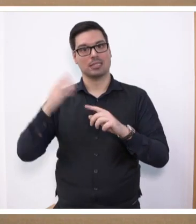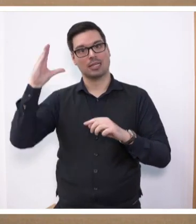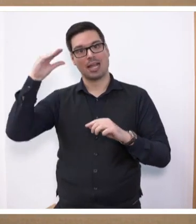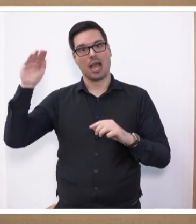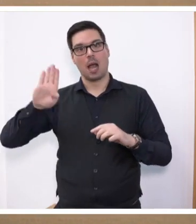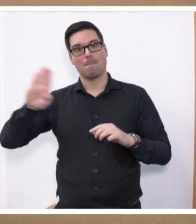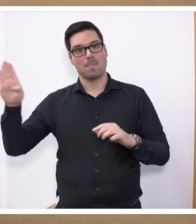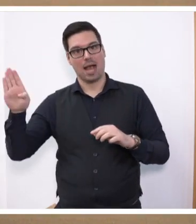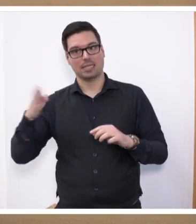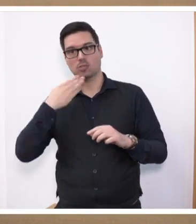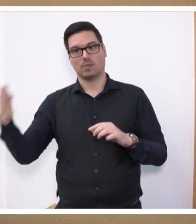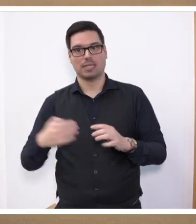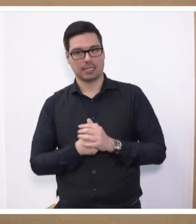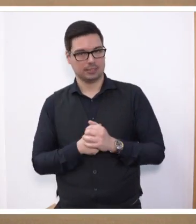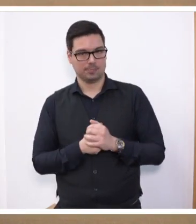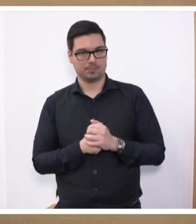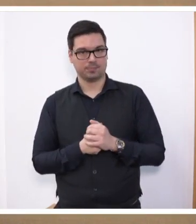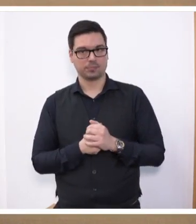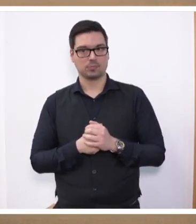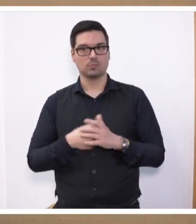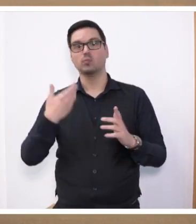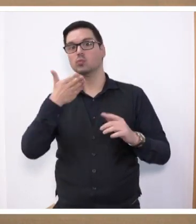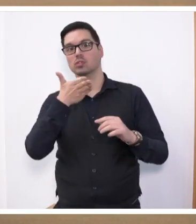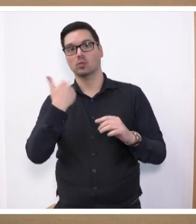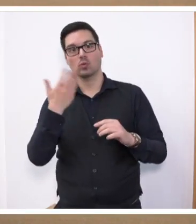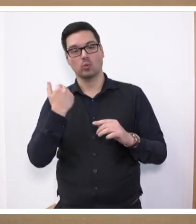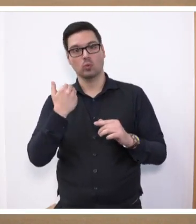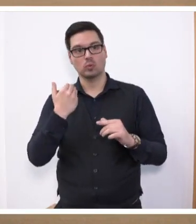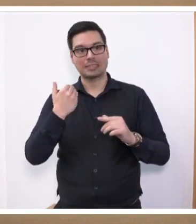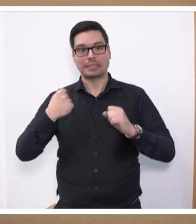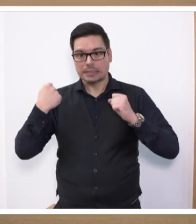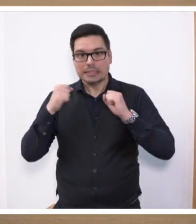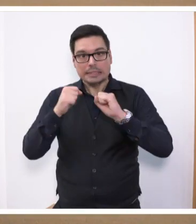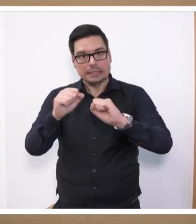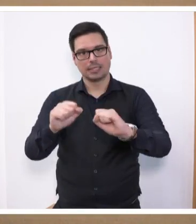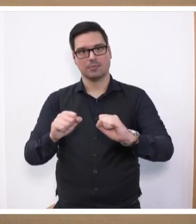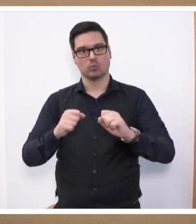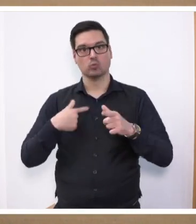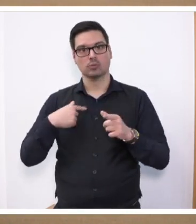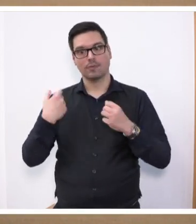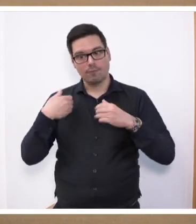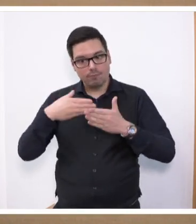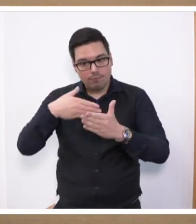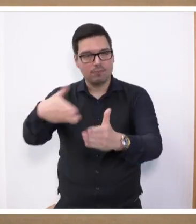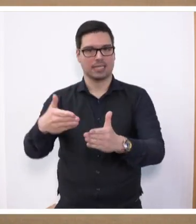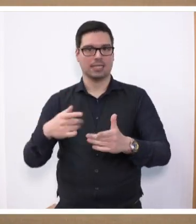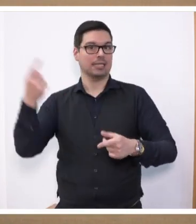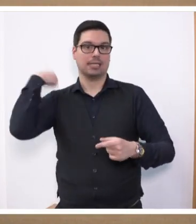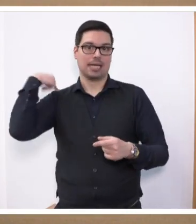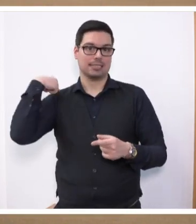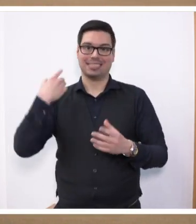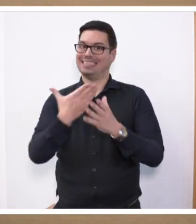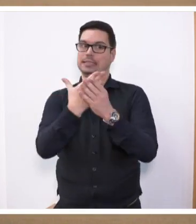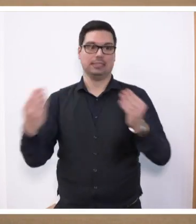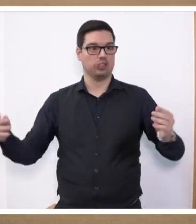verdanken. Ich bin mir sicher, ohne euren unermüdlichen Einsatz, ohne eure Beharrlichkeit hätten wir gestern nichts